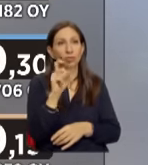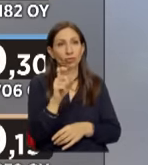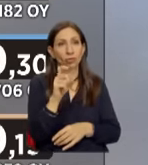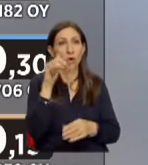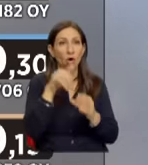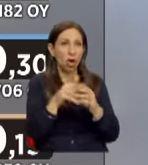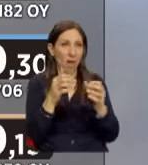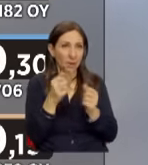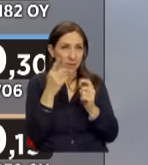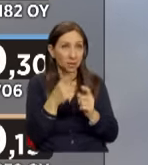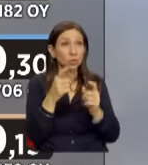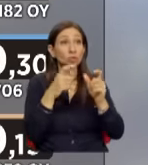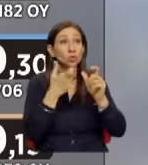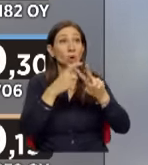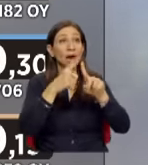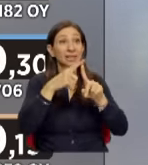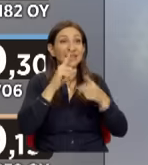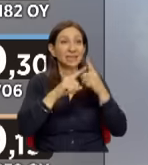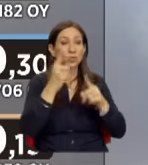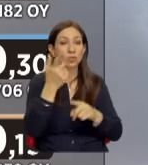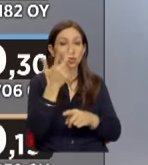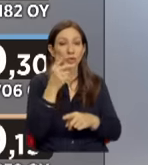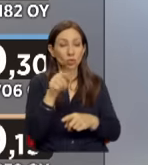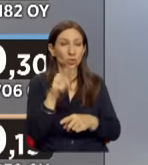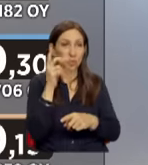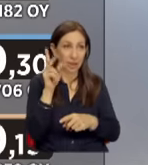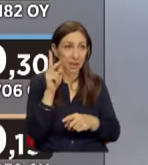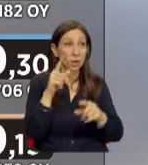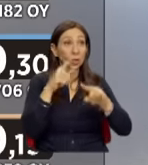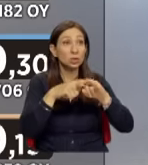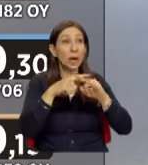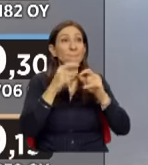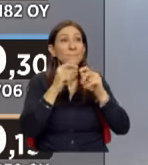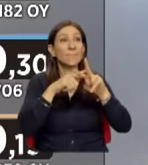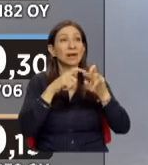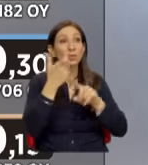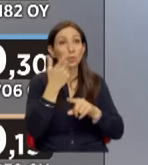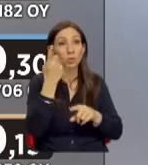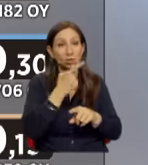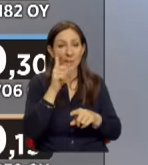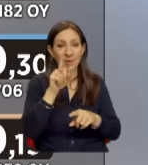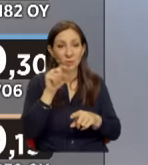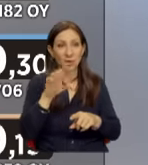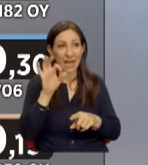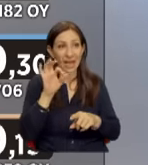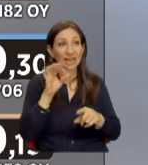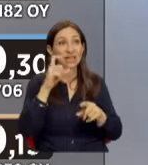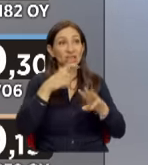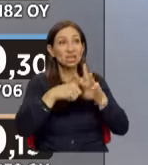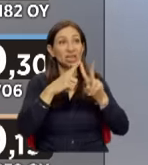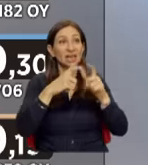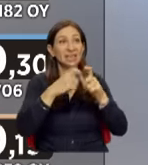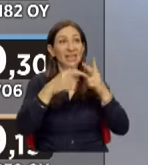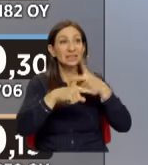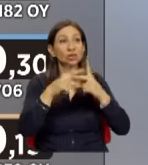%31,69 oy aldı. Suat Kılıç %3,12, Hüseyin Bartu Soral %1,50, Cengiz Topel